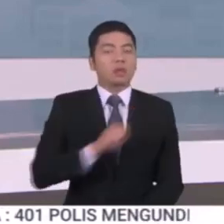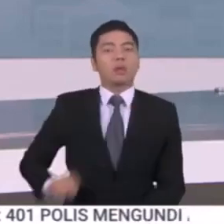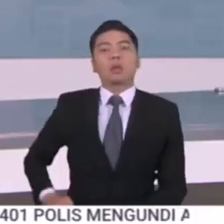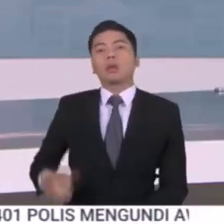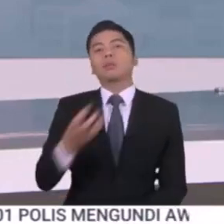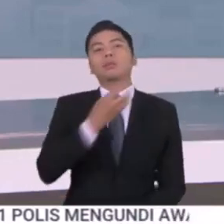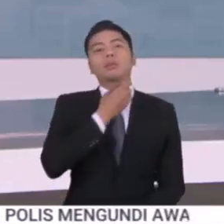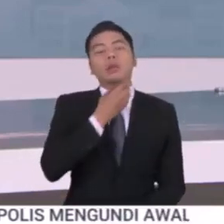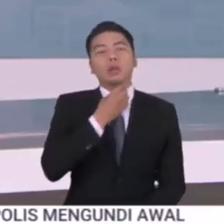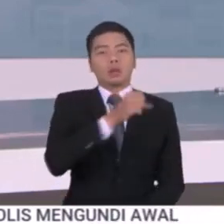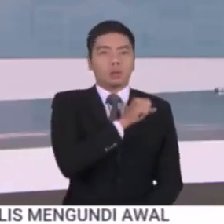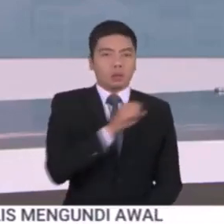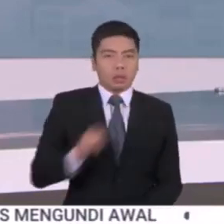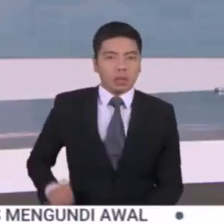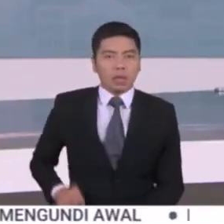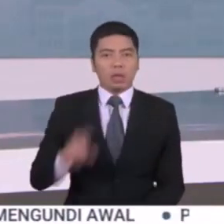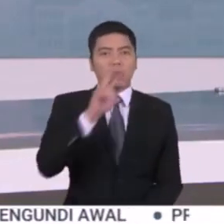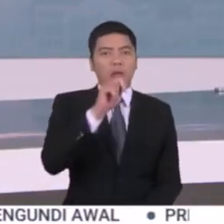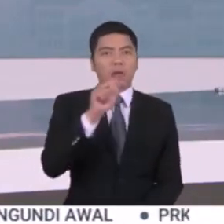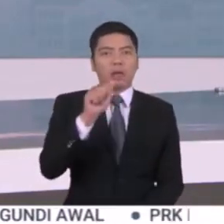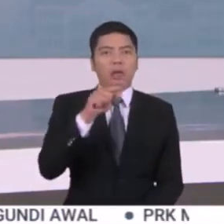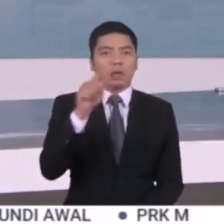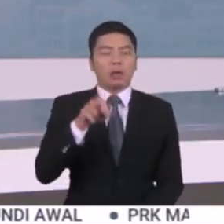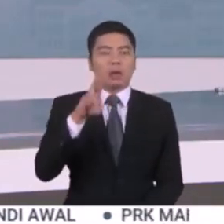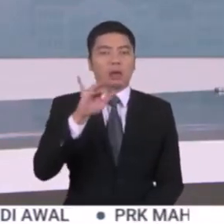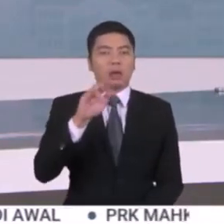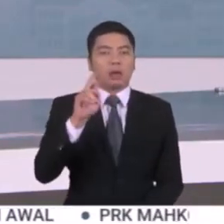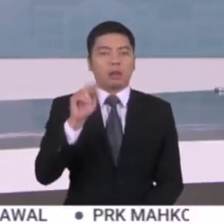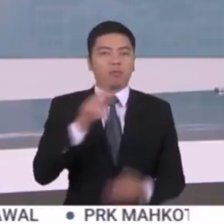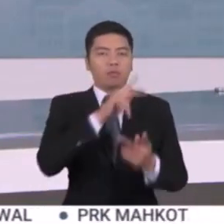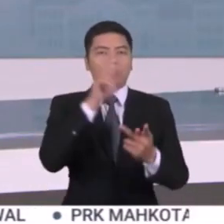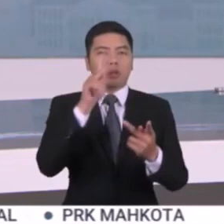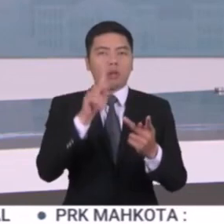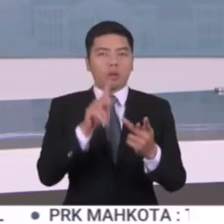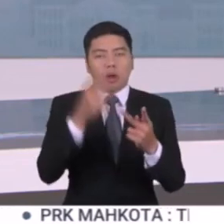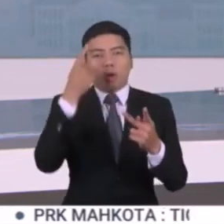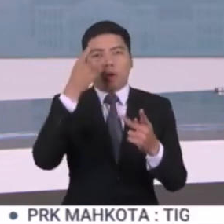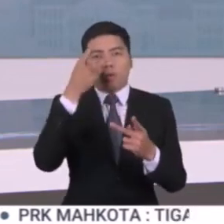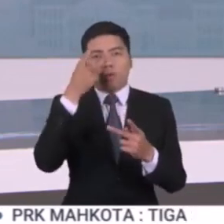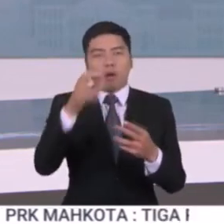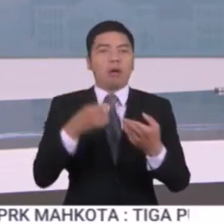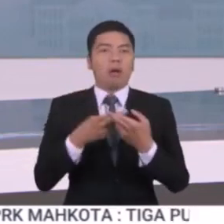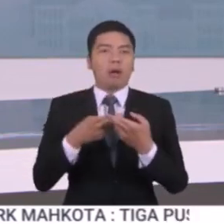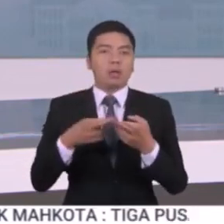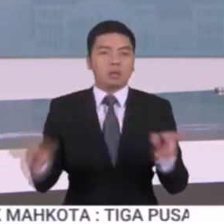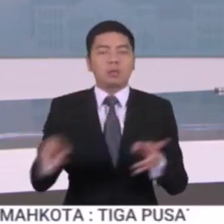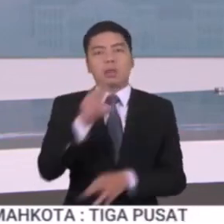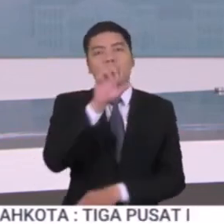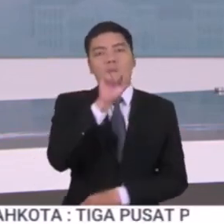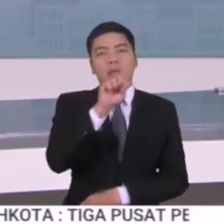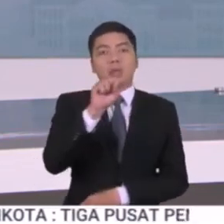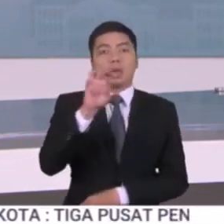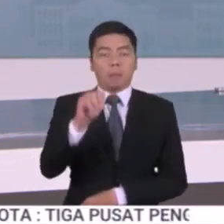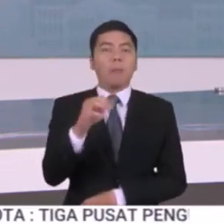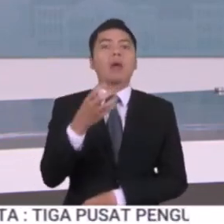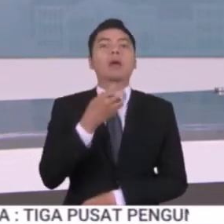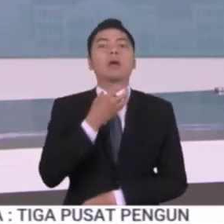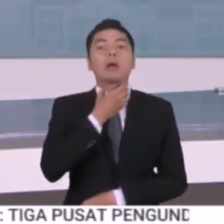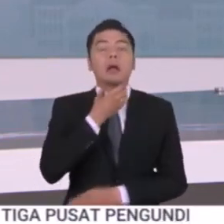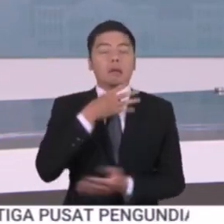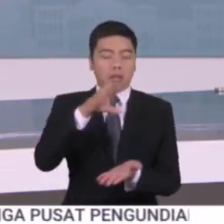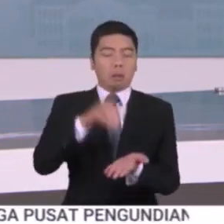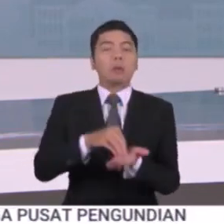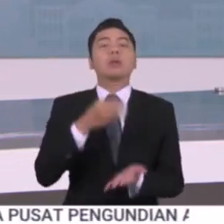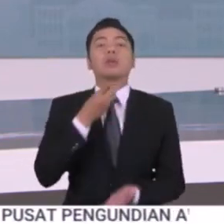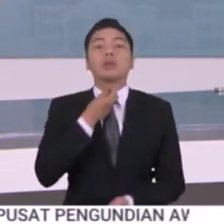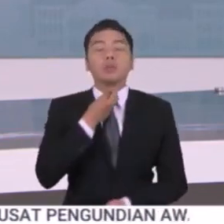Sultan Perak Sultan Nazrin Muizzuddin Shah berkenan berangkat merasmikan Menara Suruhanjaya Syarikat Malaysia SSM Perak di